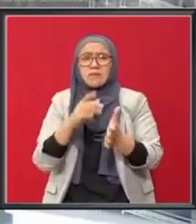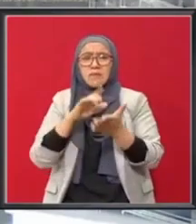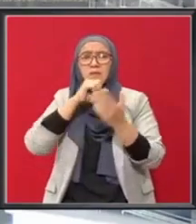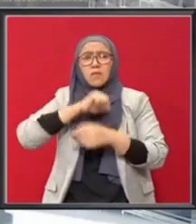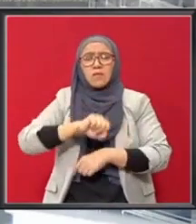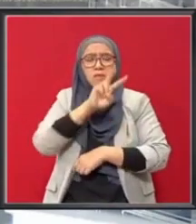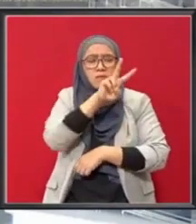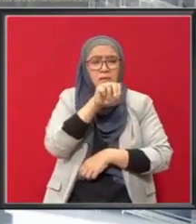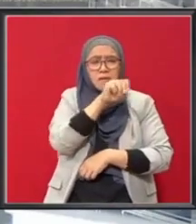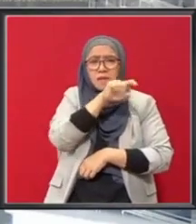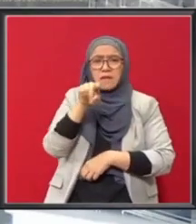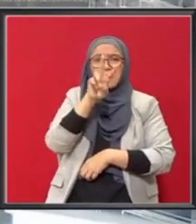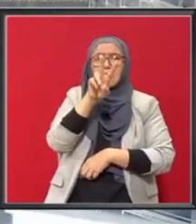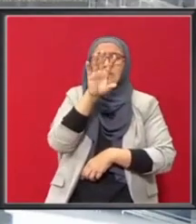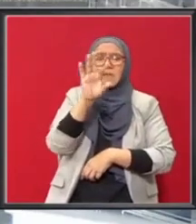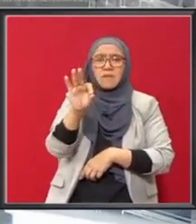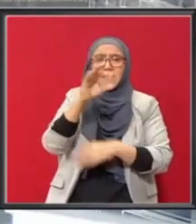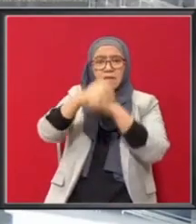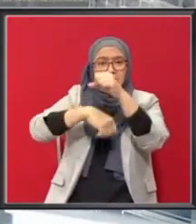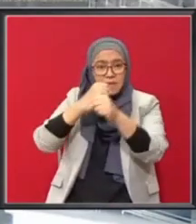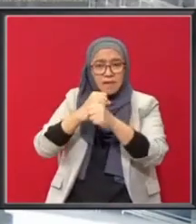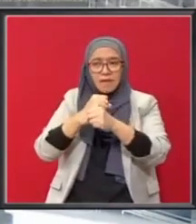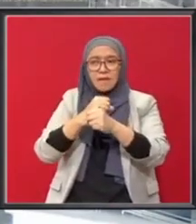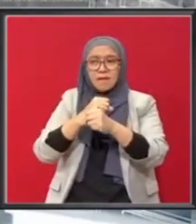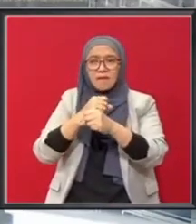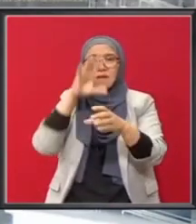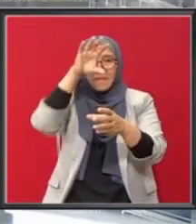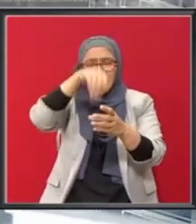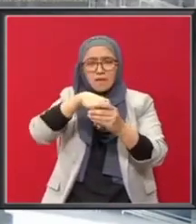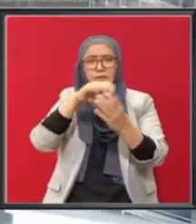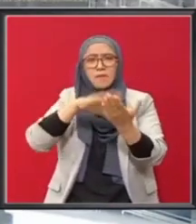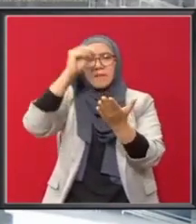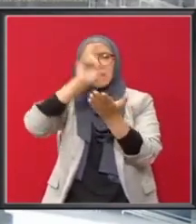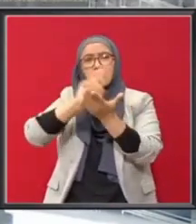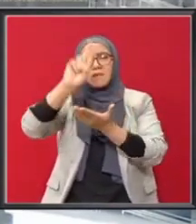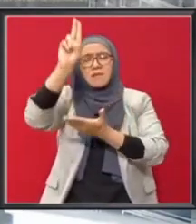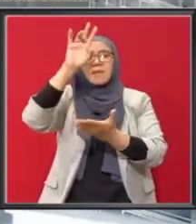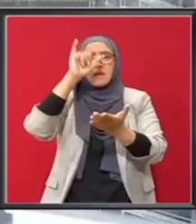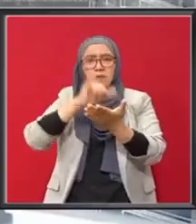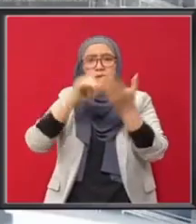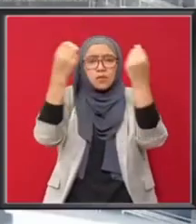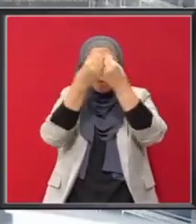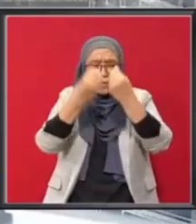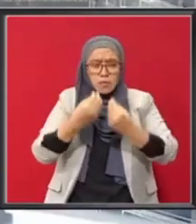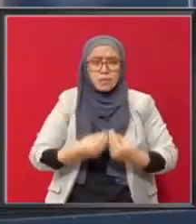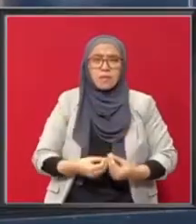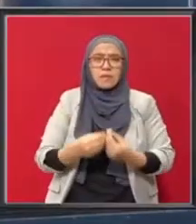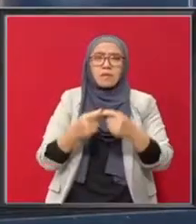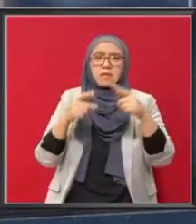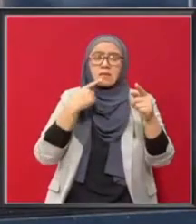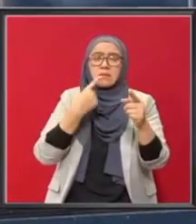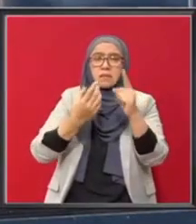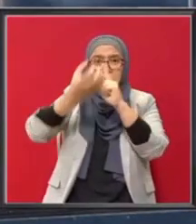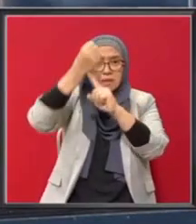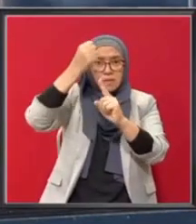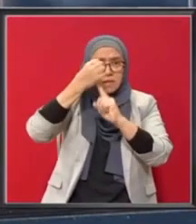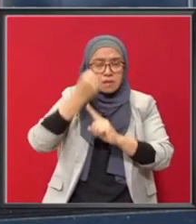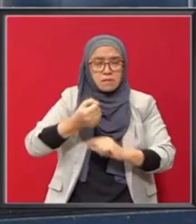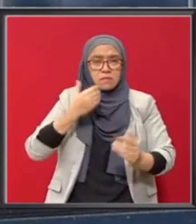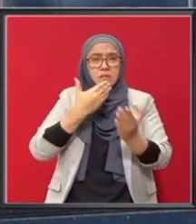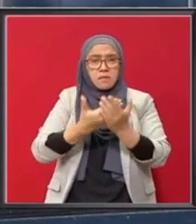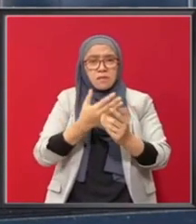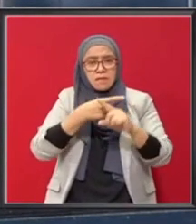ke-29 tahun termasuk gereja itu di segi angka keberkesanan yang kita make tapi kita ada lagi apa